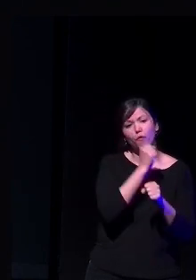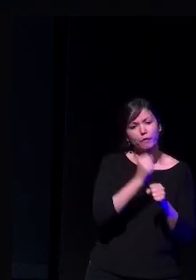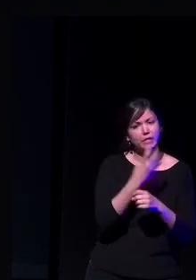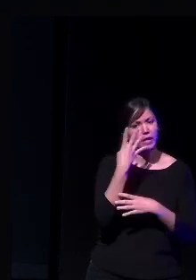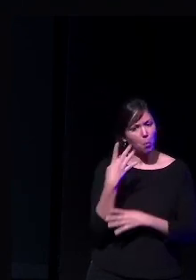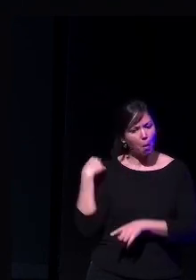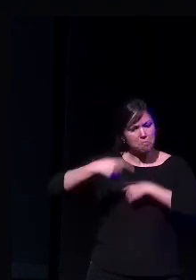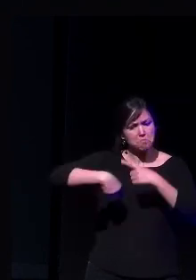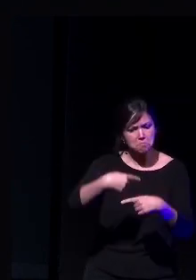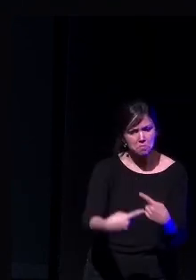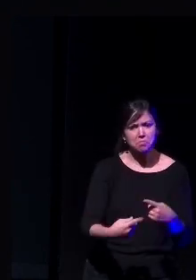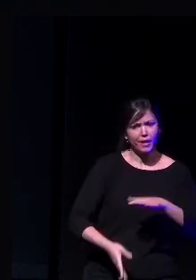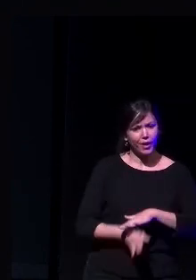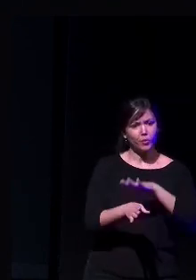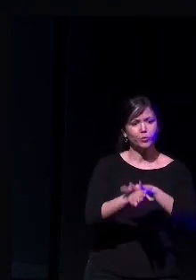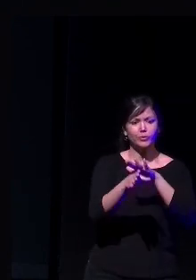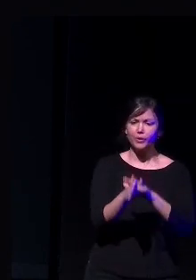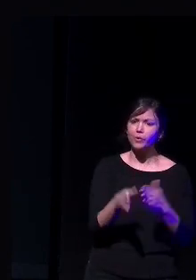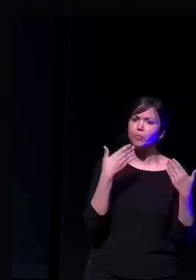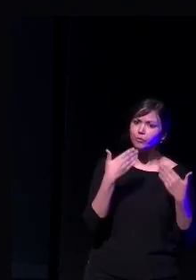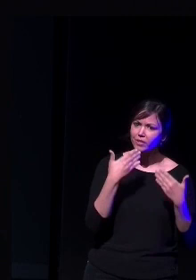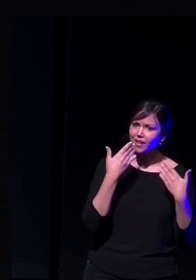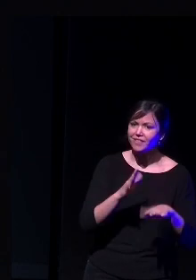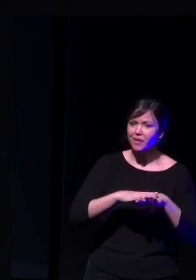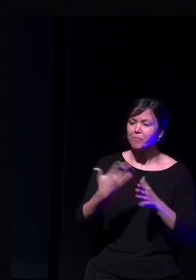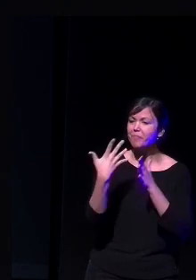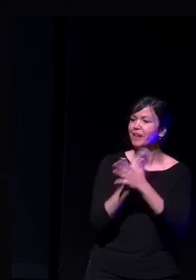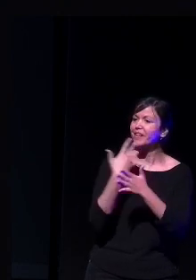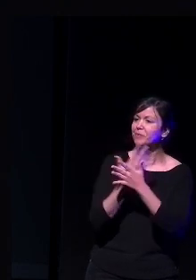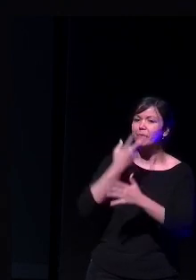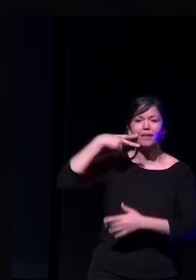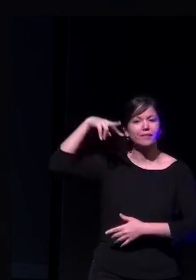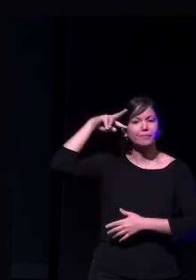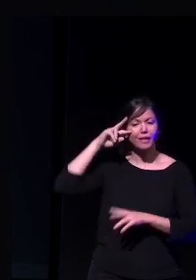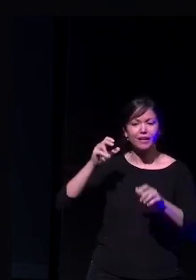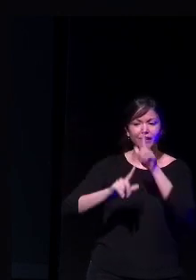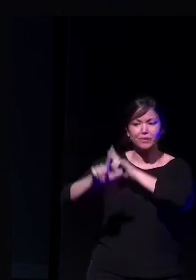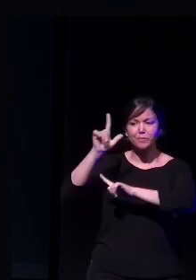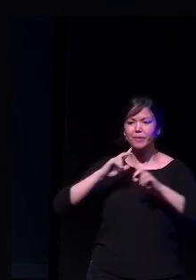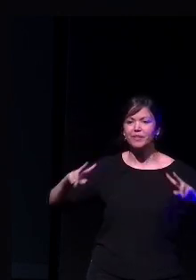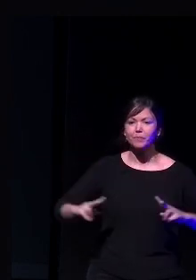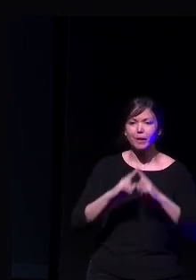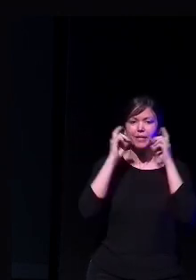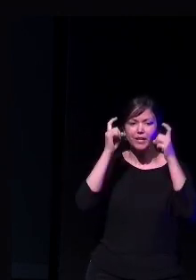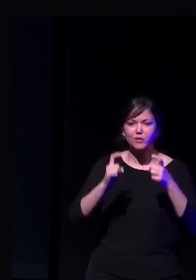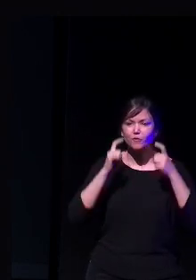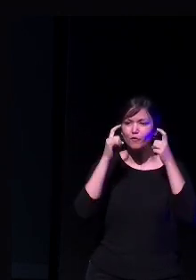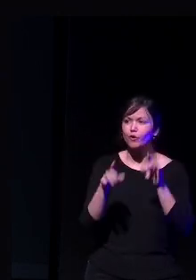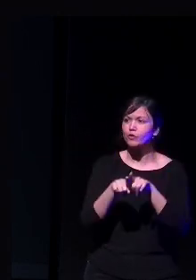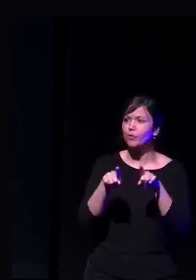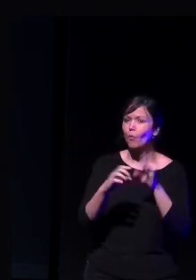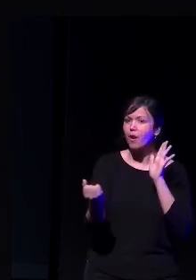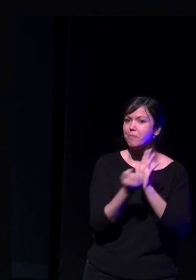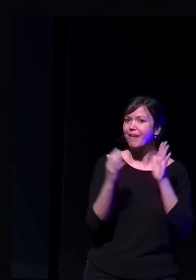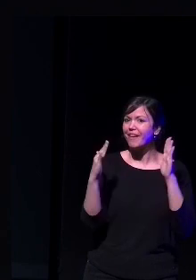amb relleu assegurat. Moltes anècdotes per explicar, aquesta experiència que ens deia del viatge a París i l'esforç i el treball com a marca de la casa i aquesta visió